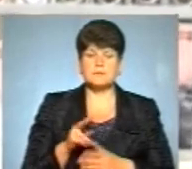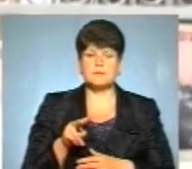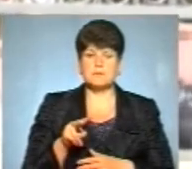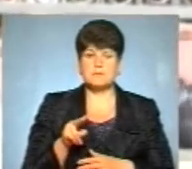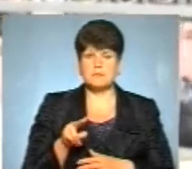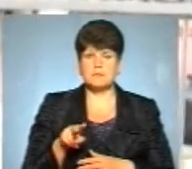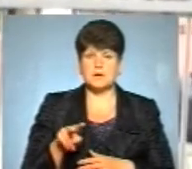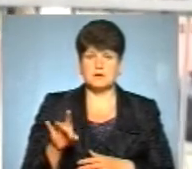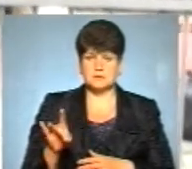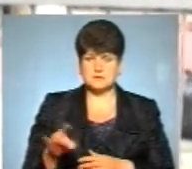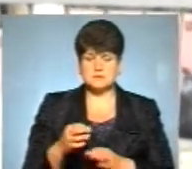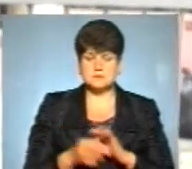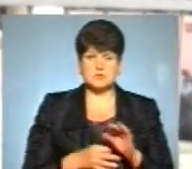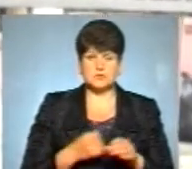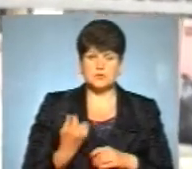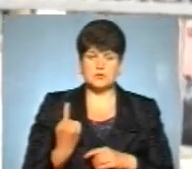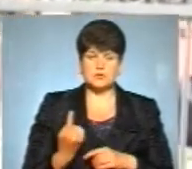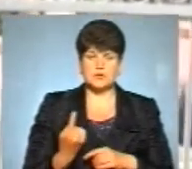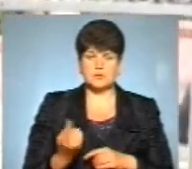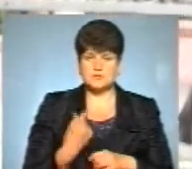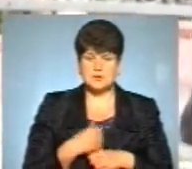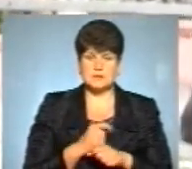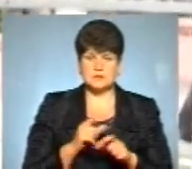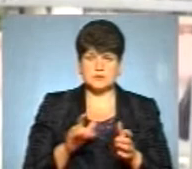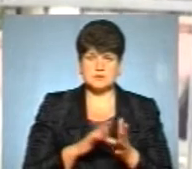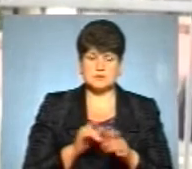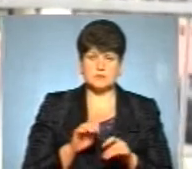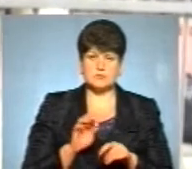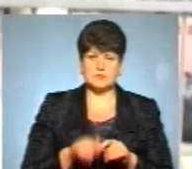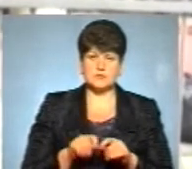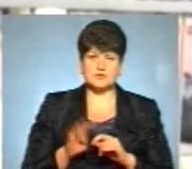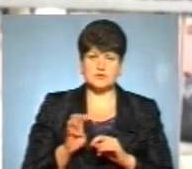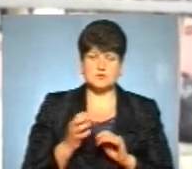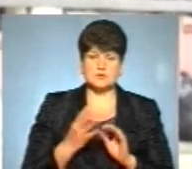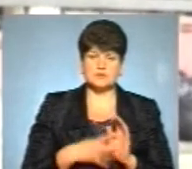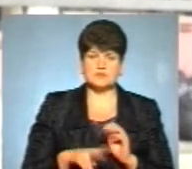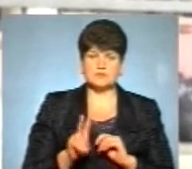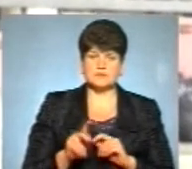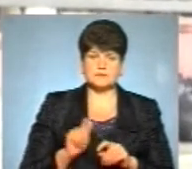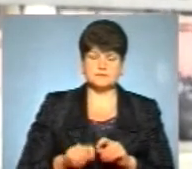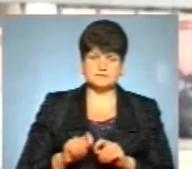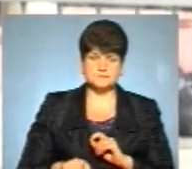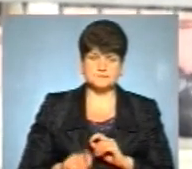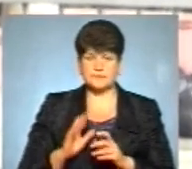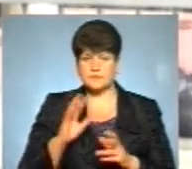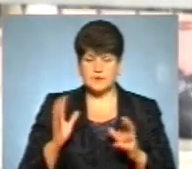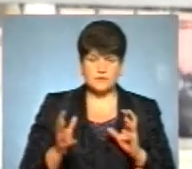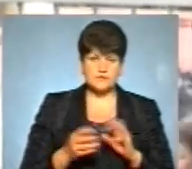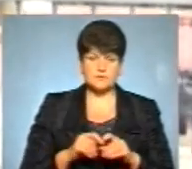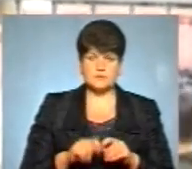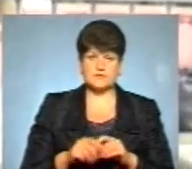добу обласний лабораторний центр провів досліджень 492. Всього